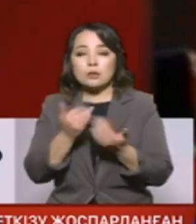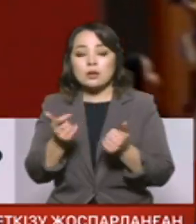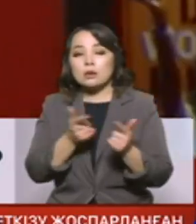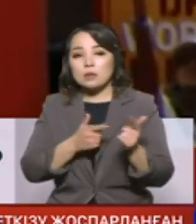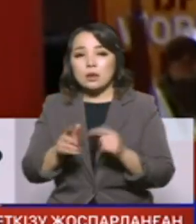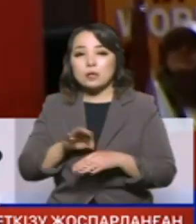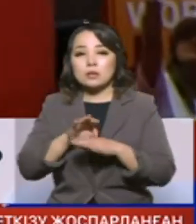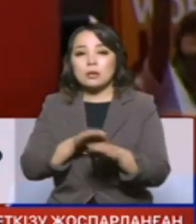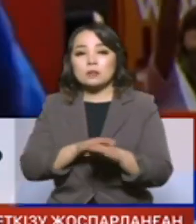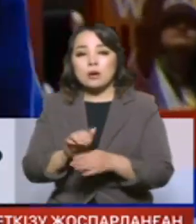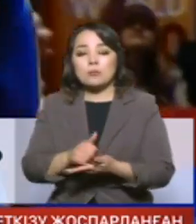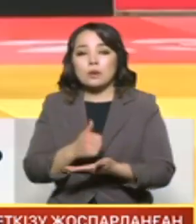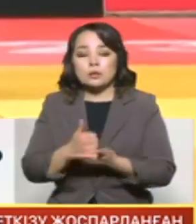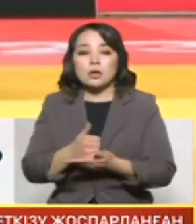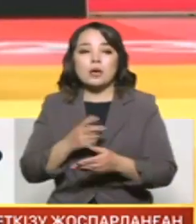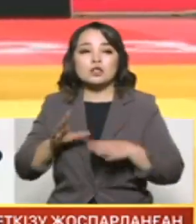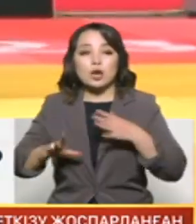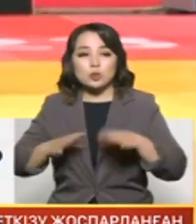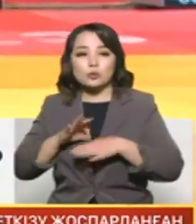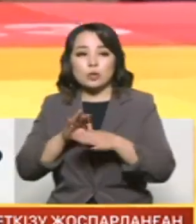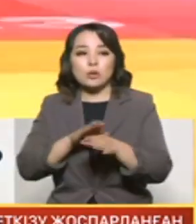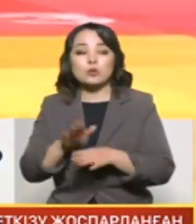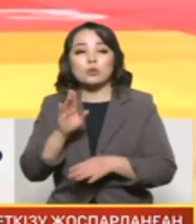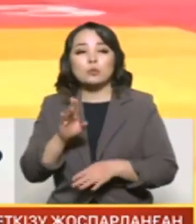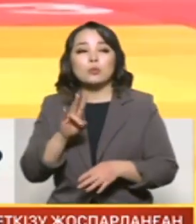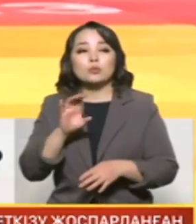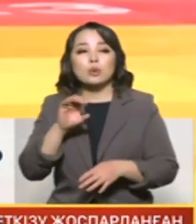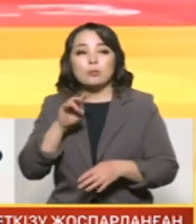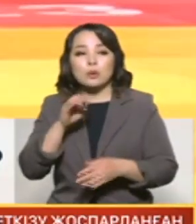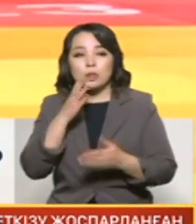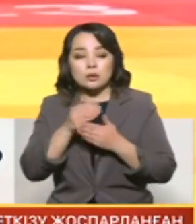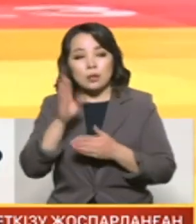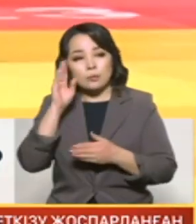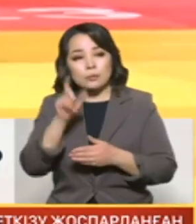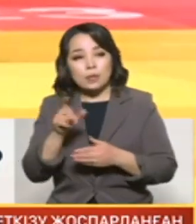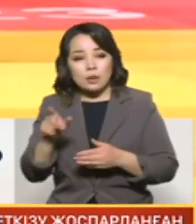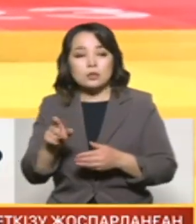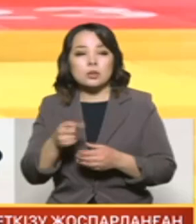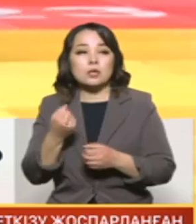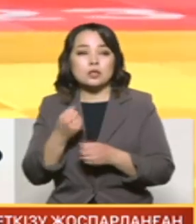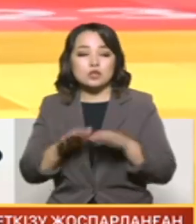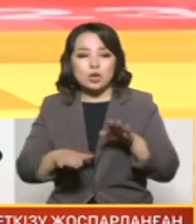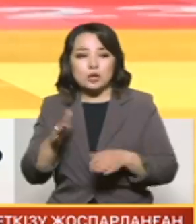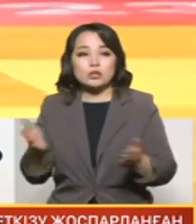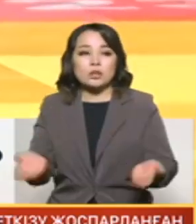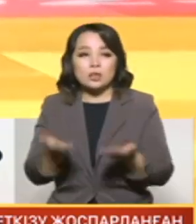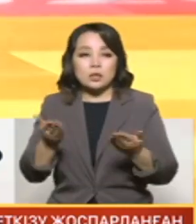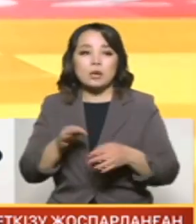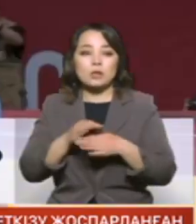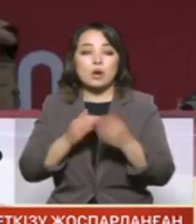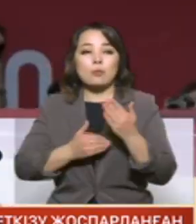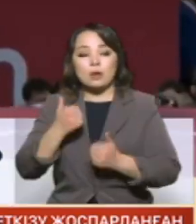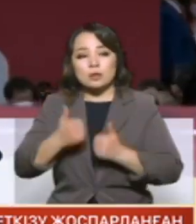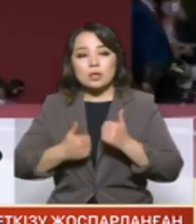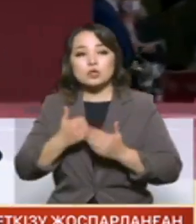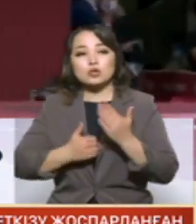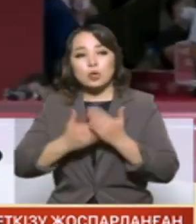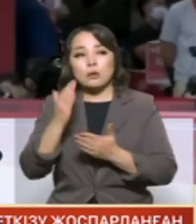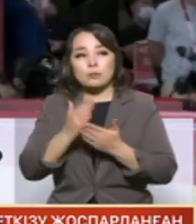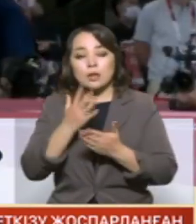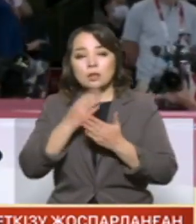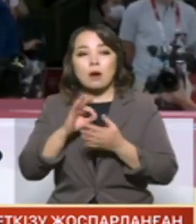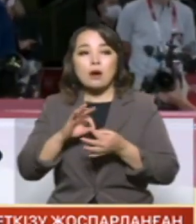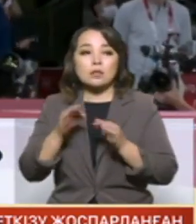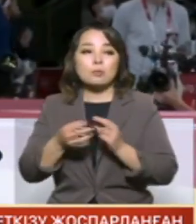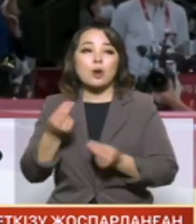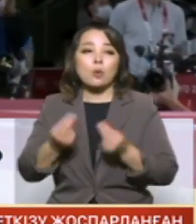дайындық қызу, дейді бас жаттықтырушы Нұрбол Сүлейменов. Оның айтуынша, жігіттердің арасында жеңіл салмақта бәсекелестік жоғары. Парижге үміткерлердің ішінде